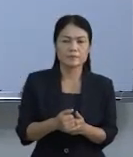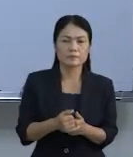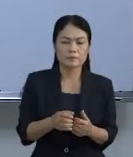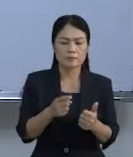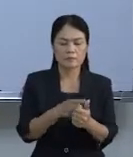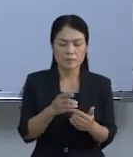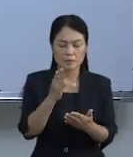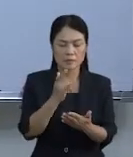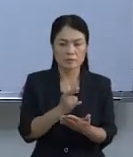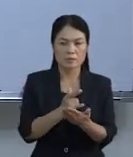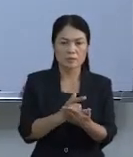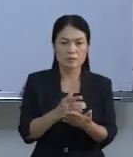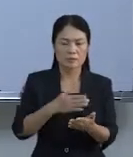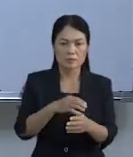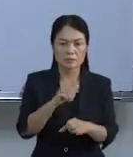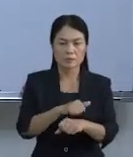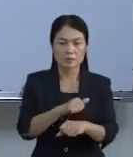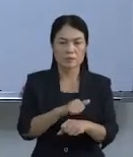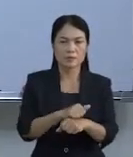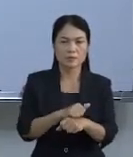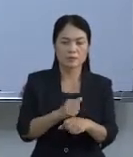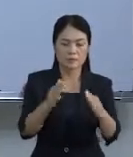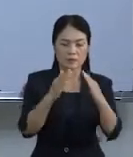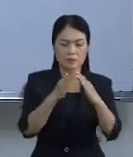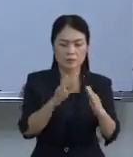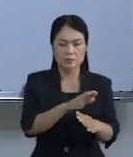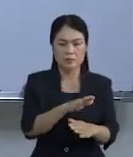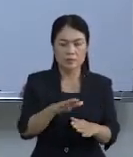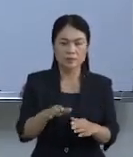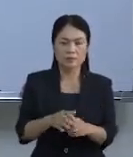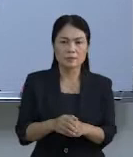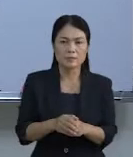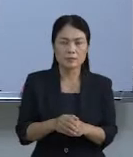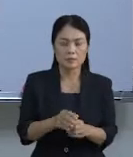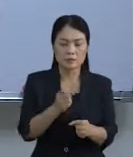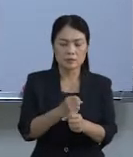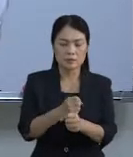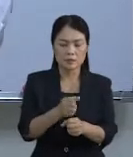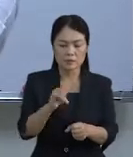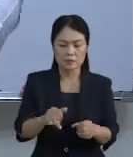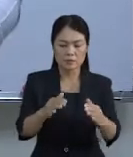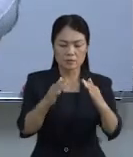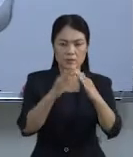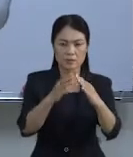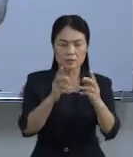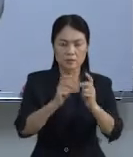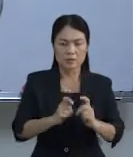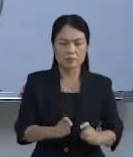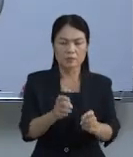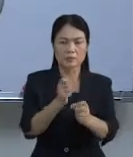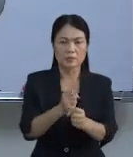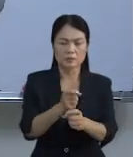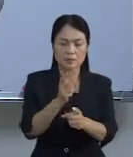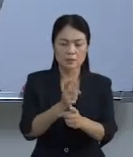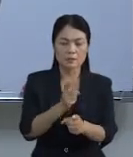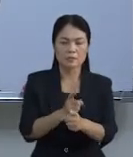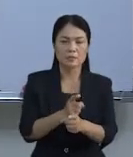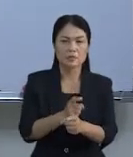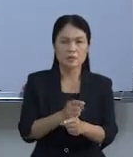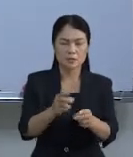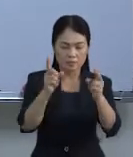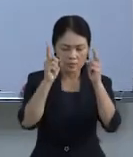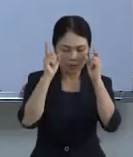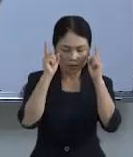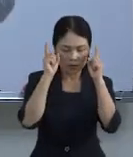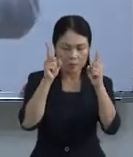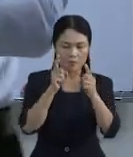muốn chọn nữa cứ cú miễn cạch ca tê hỏi con giờ ta thư nập tê hãy khách khom thư ở bàn trăm tớ chật chọn phó nè con